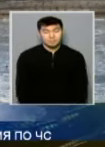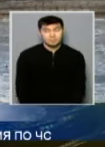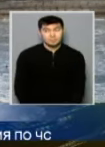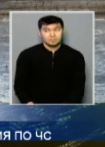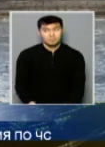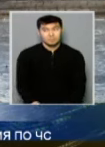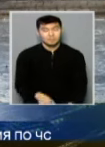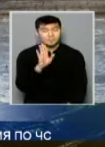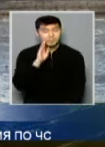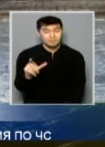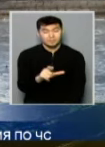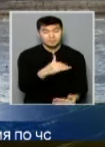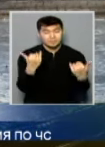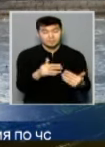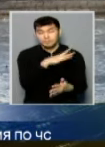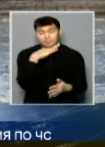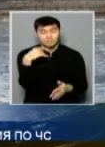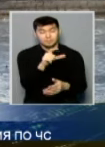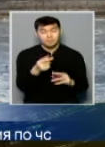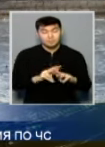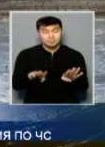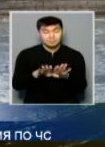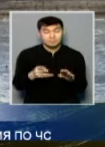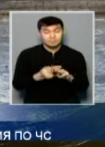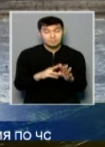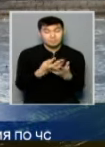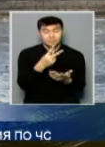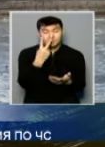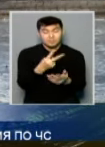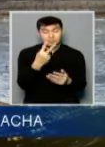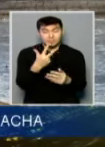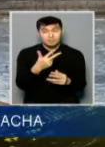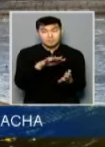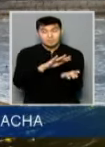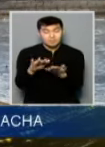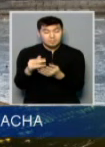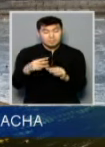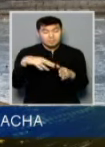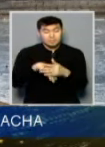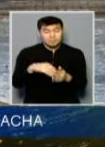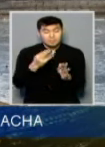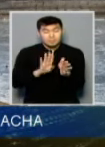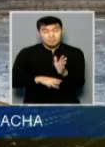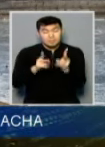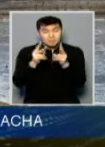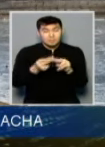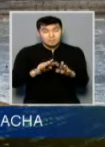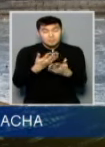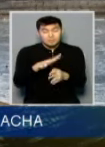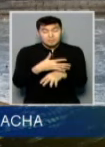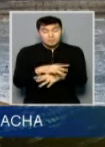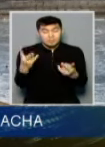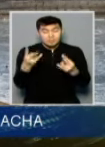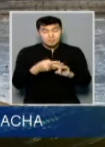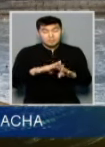Сейчас на реке много людей, хотя толщина льда составляет всего 2-4 сантиметра. Чтобы человек безопасно находился на льду,